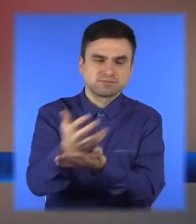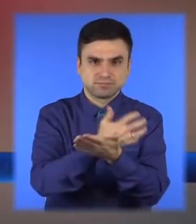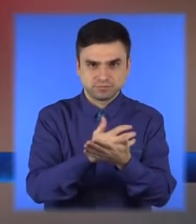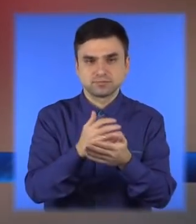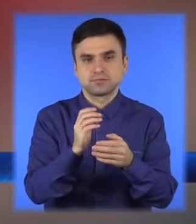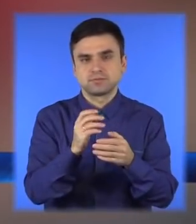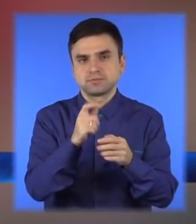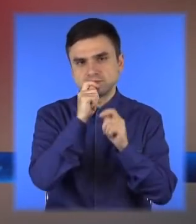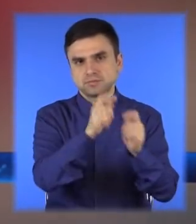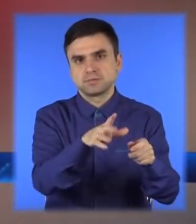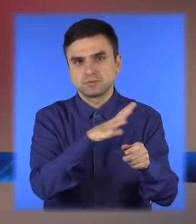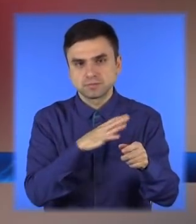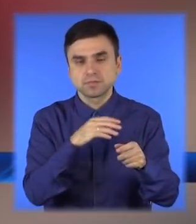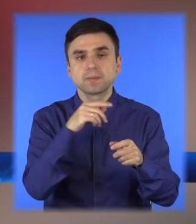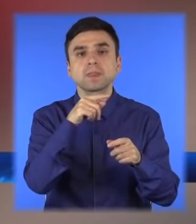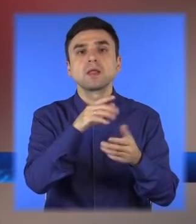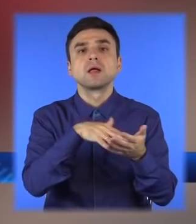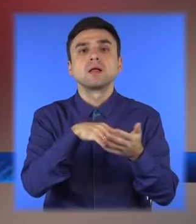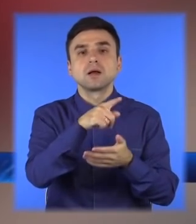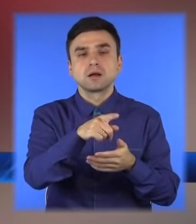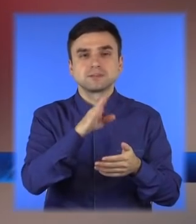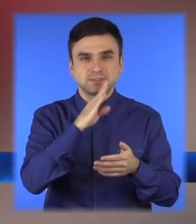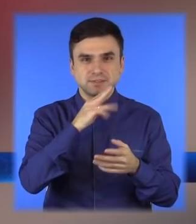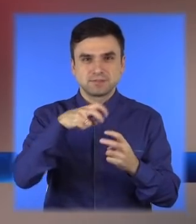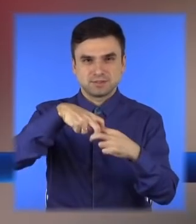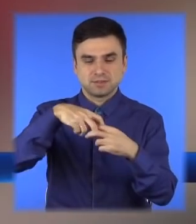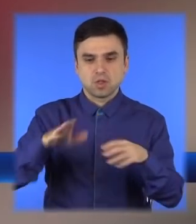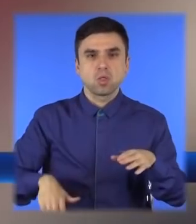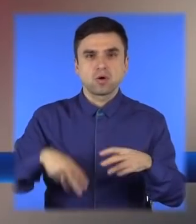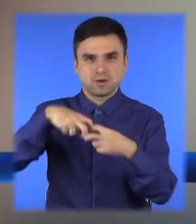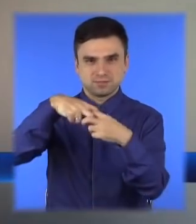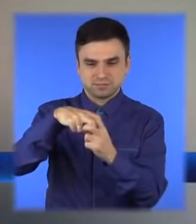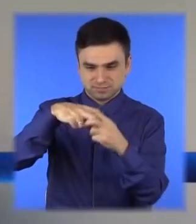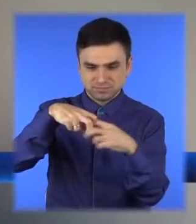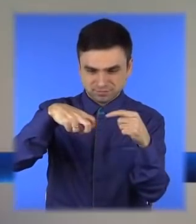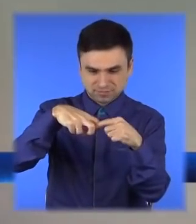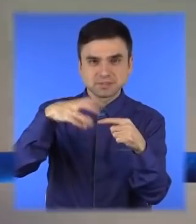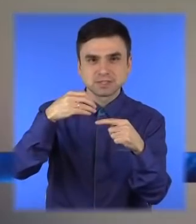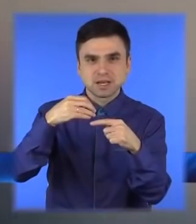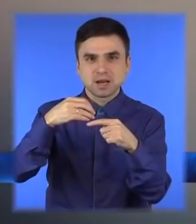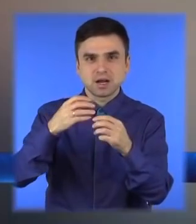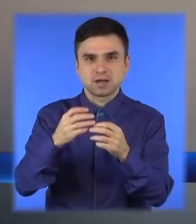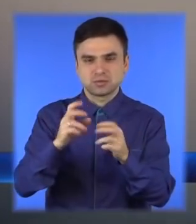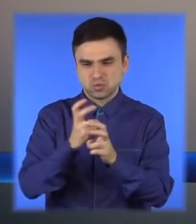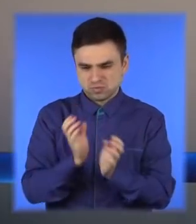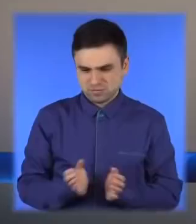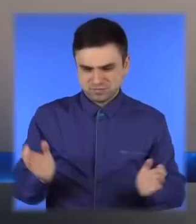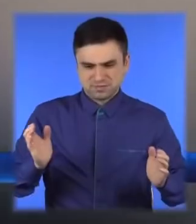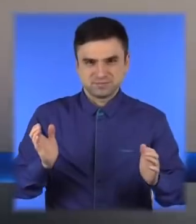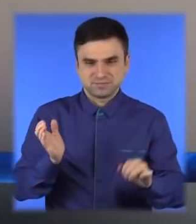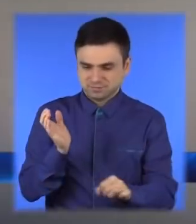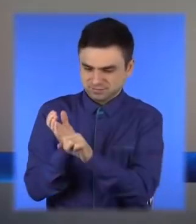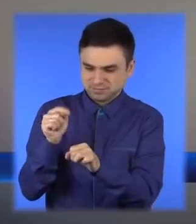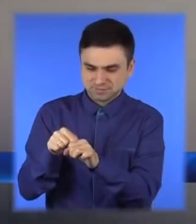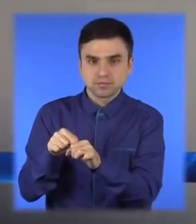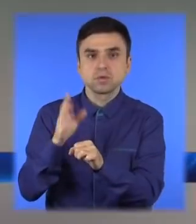шийку стегна вставлять 3 телескопічних стержні, які ростимуть разом із кістками. Операція важка та довго тривала,